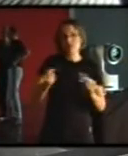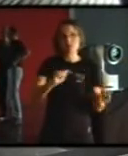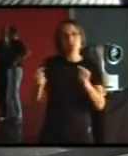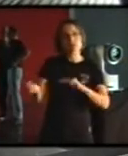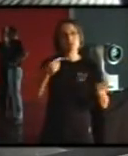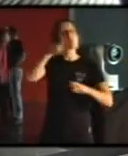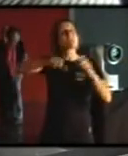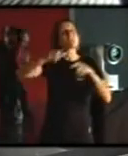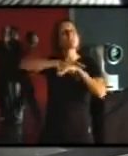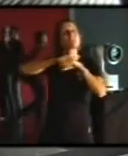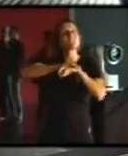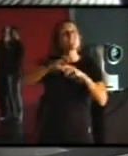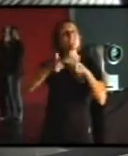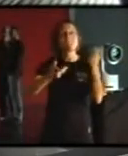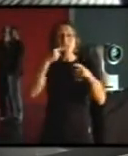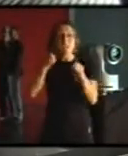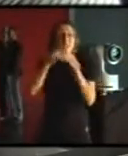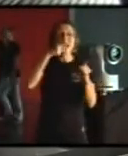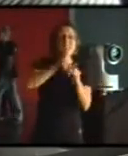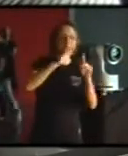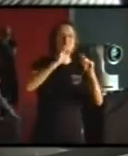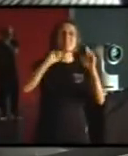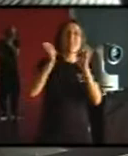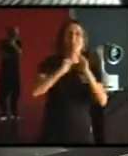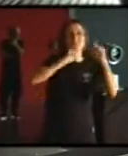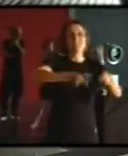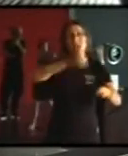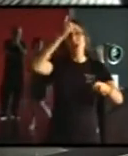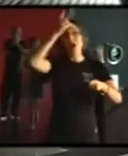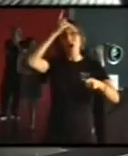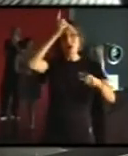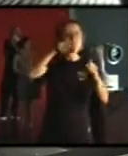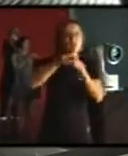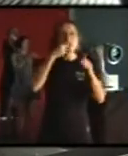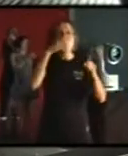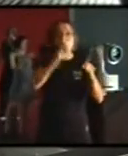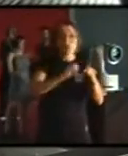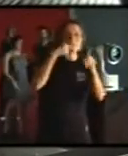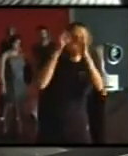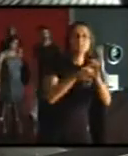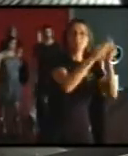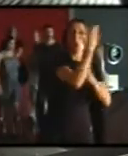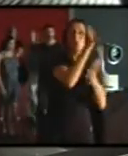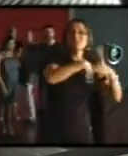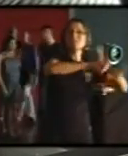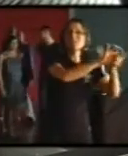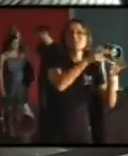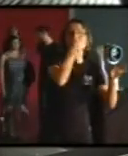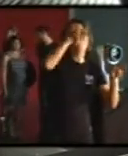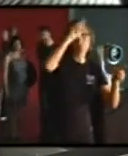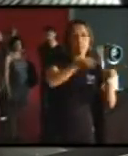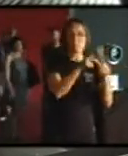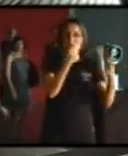grands politiciens, aussi les forces alliées. En 1963, Noël, la première possibilité pour les Berlinois de